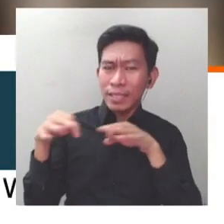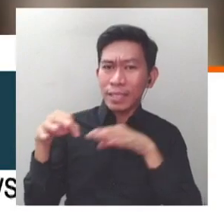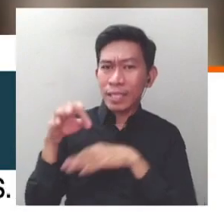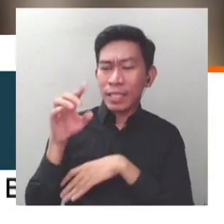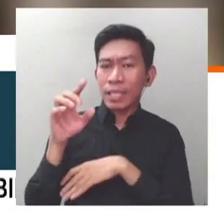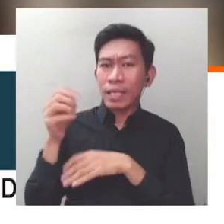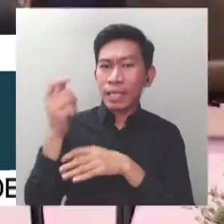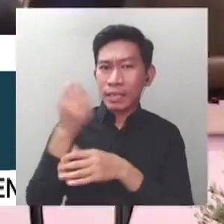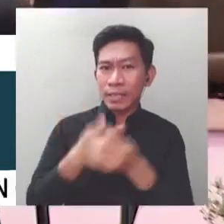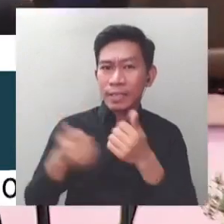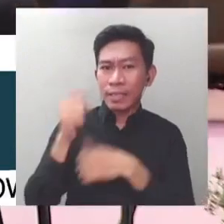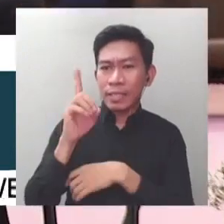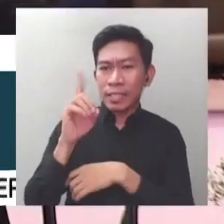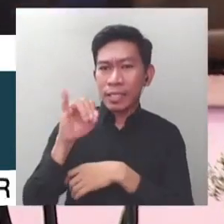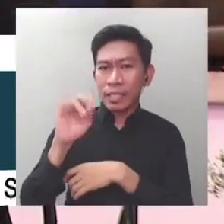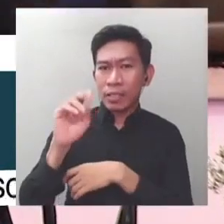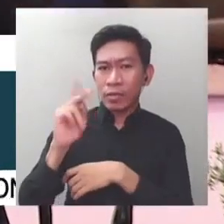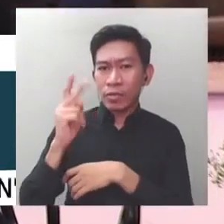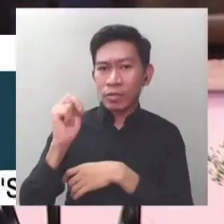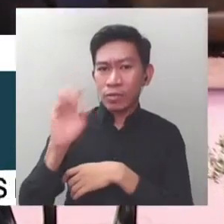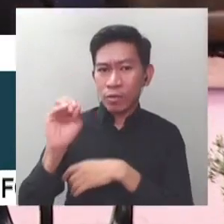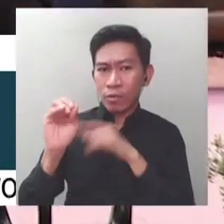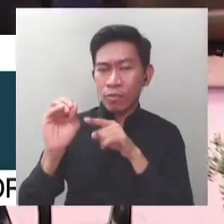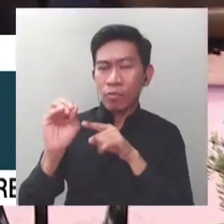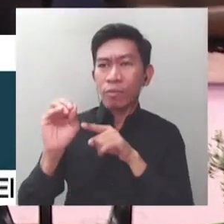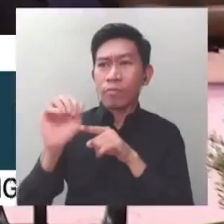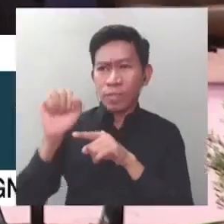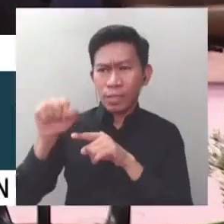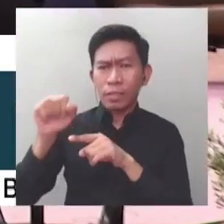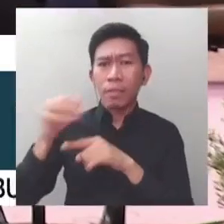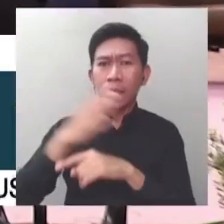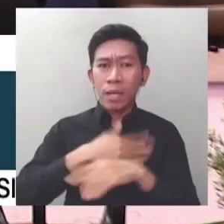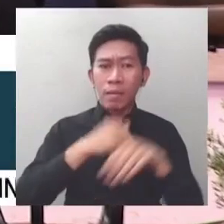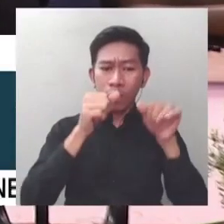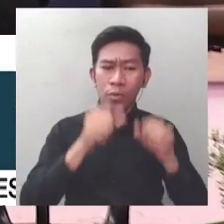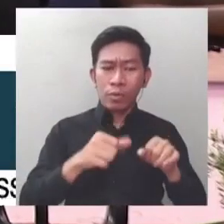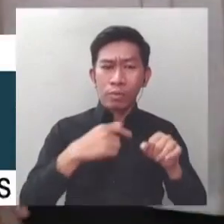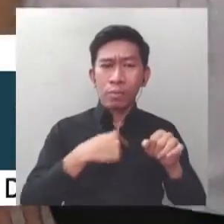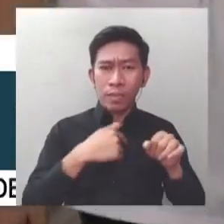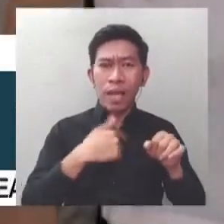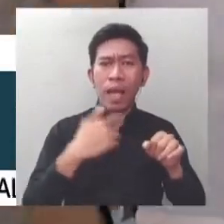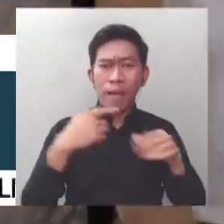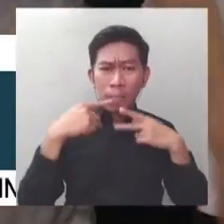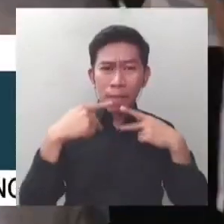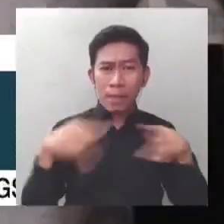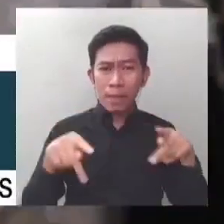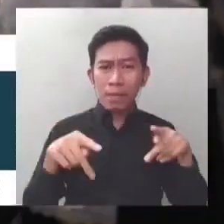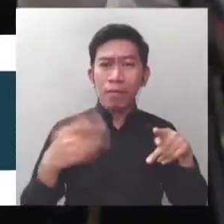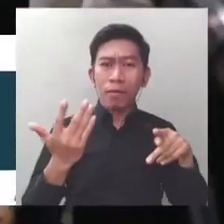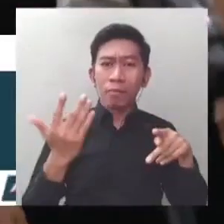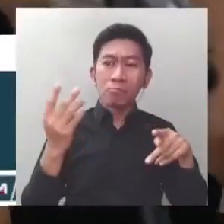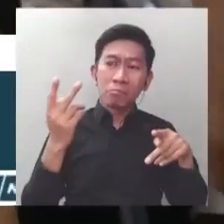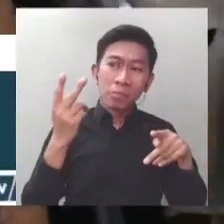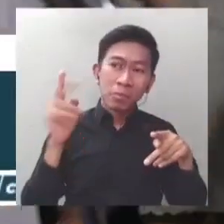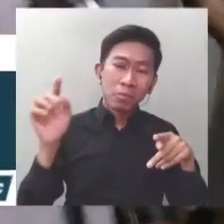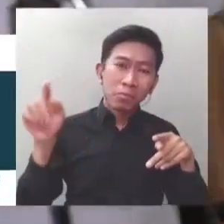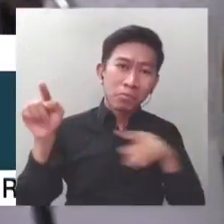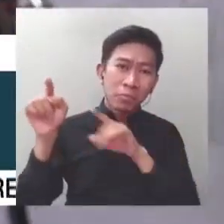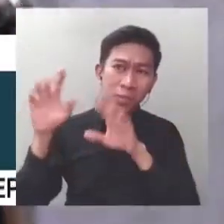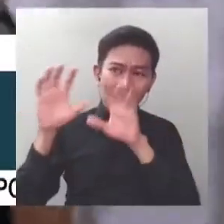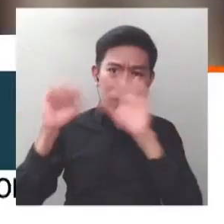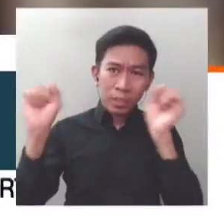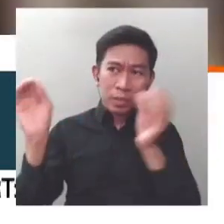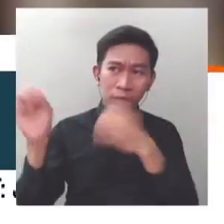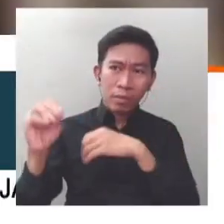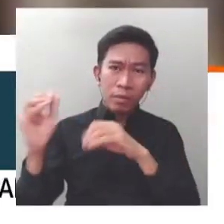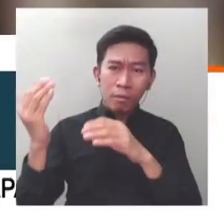my Facebook posts. Ginawa ko yung public para makita ng Malacanang, para kilala nila kung sino ako and where I stand on